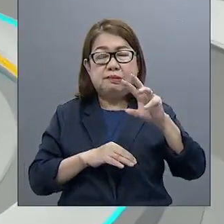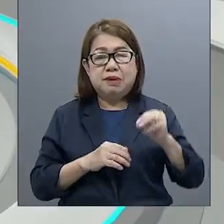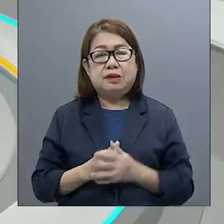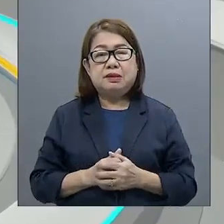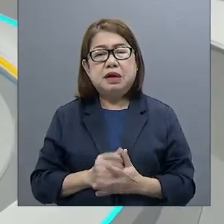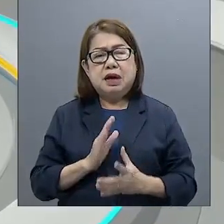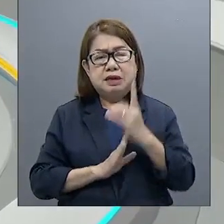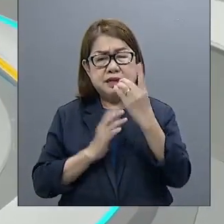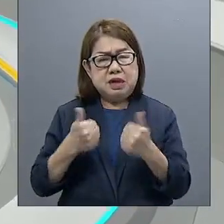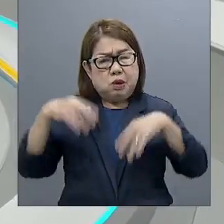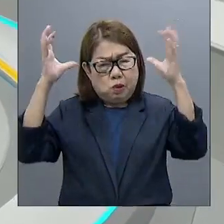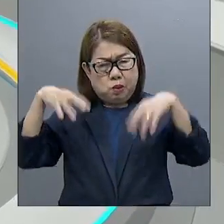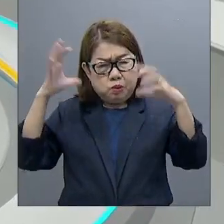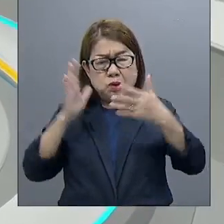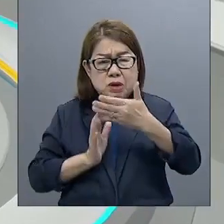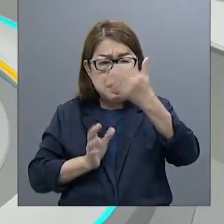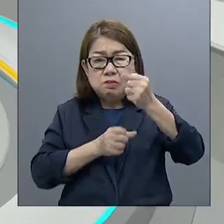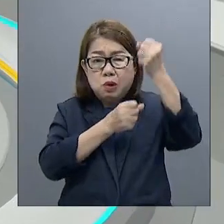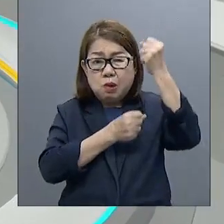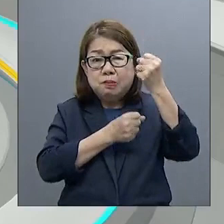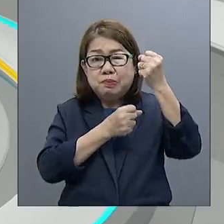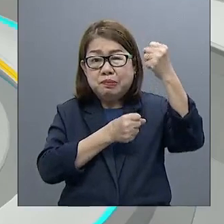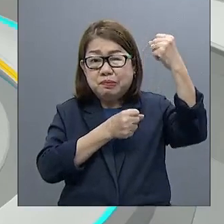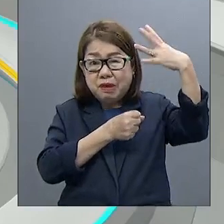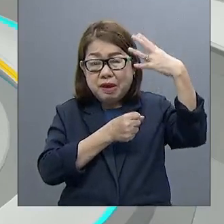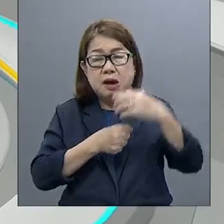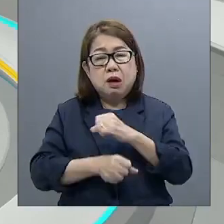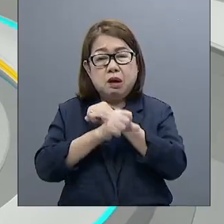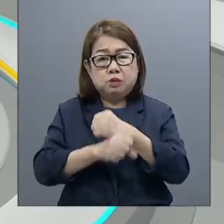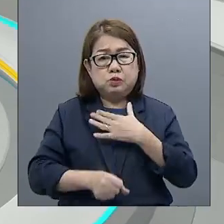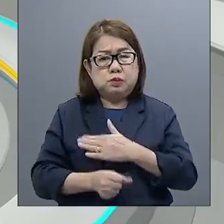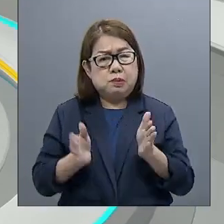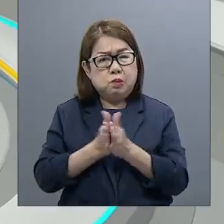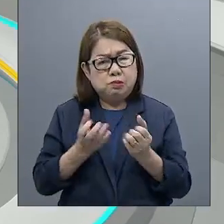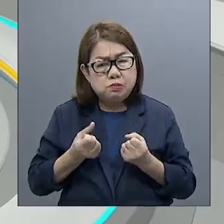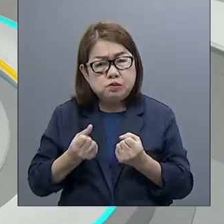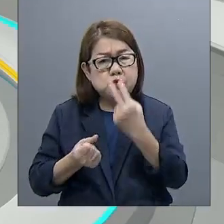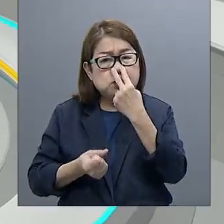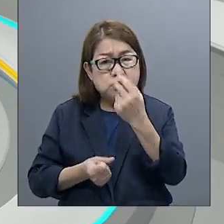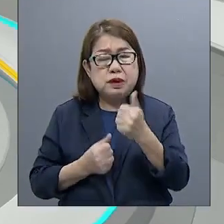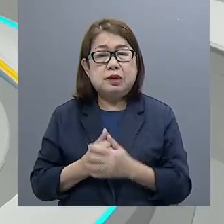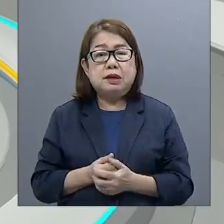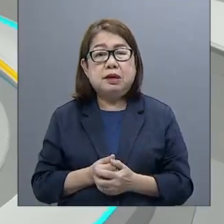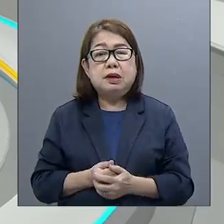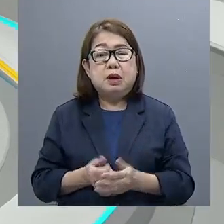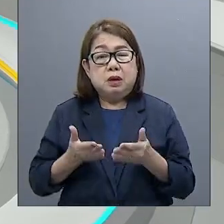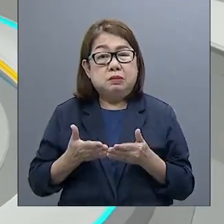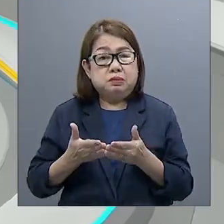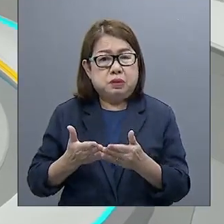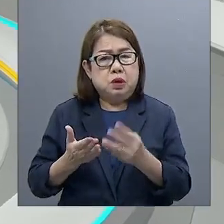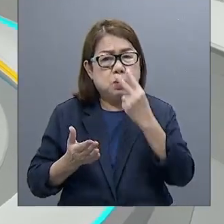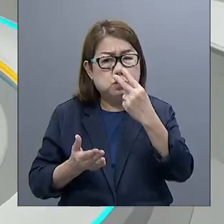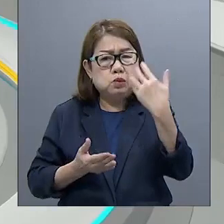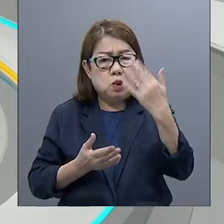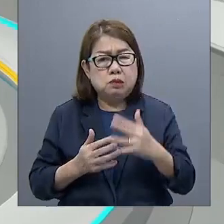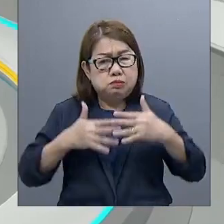ค่ะ สัดา์นี้ฝนตกหนกอยาลมพกร่มนะคะดูแลสุขภาพใหแ็แรงโดนทั้งใช้รถใช้ถนนได้ความระมดระวังในสวของชาวเรือนะคะก็ให้ระวะอัตราย